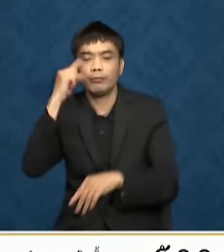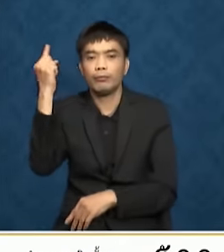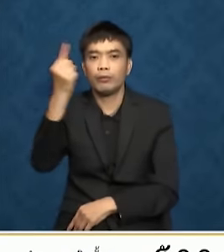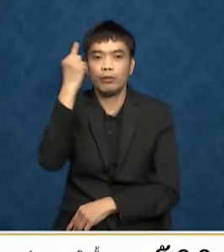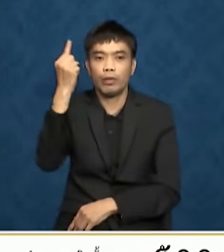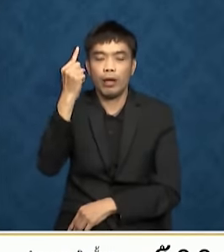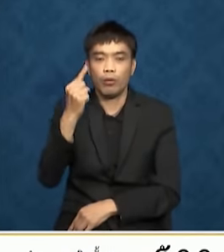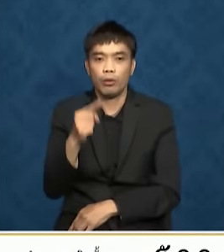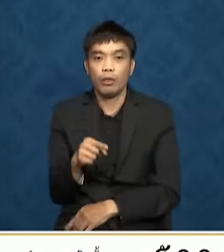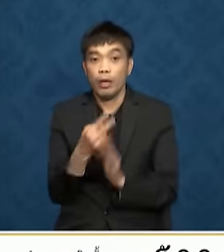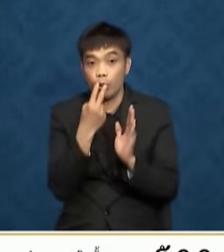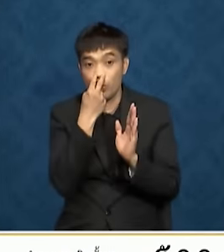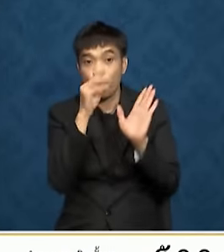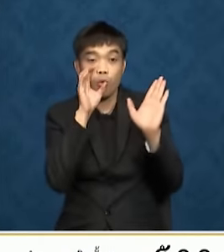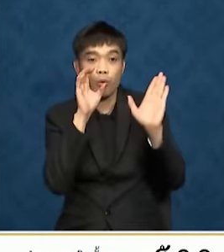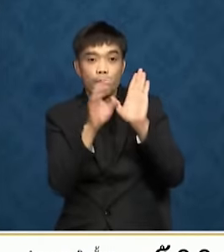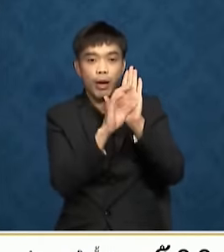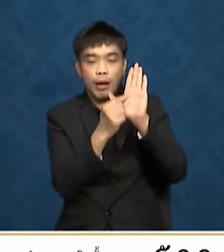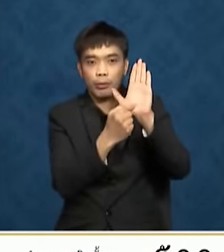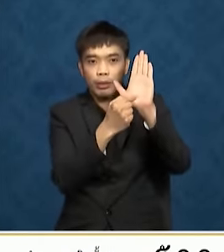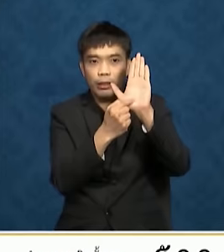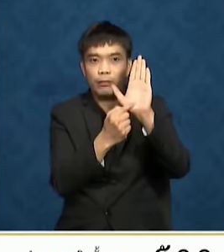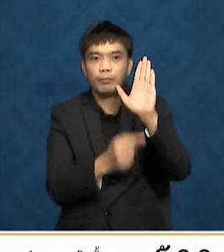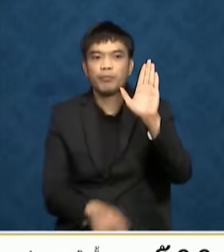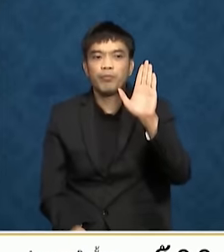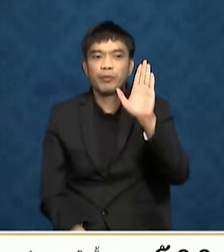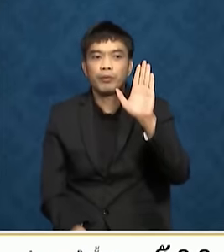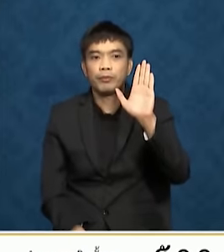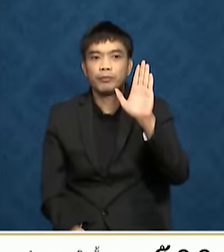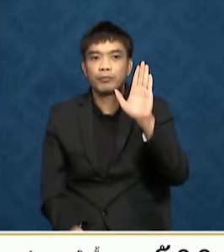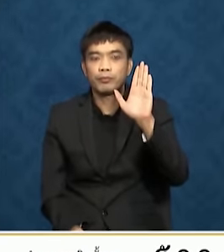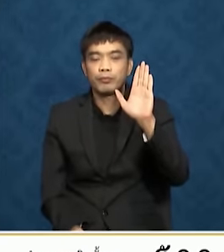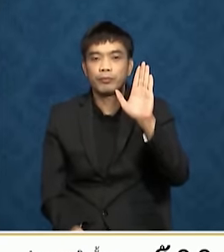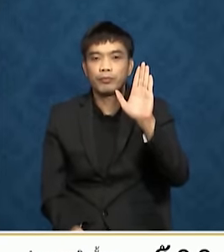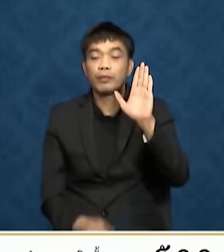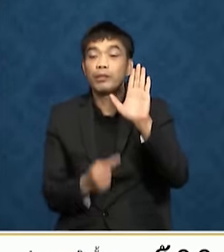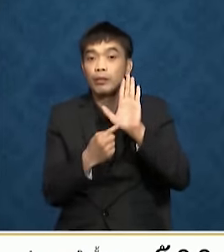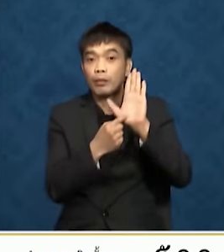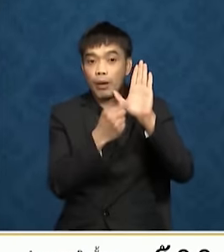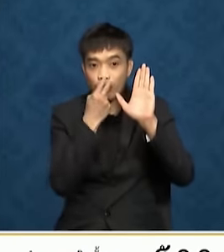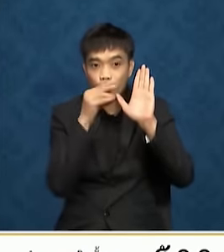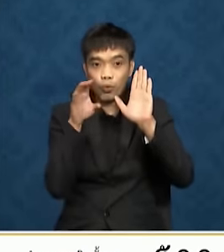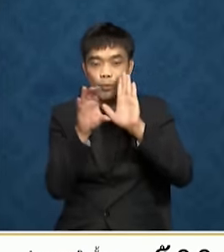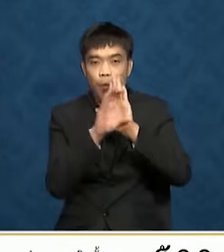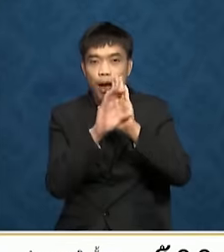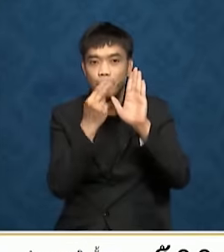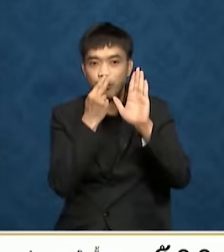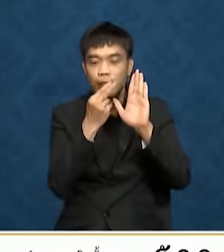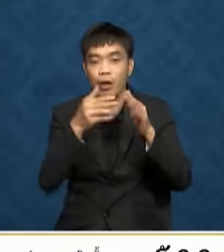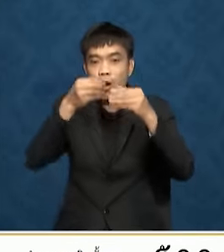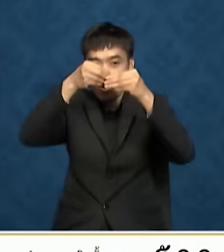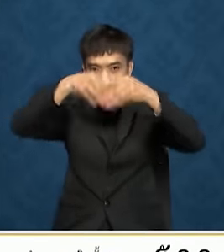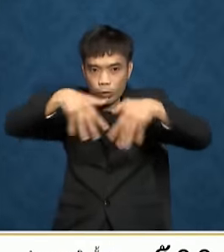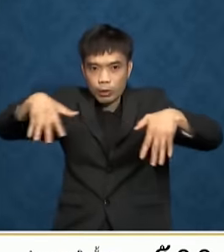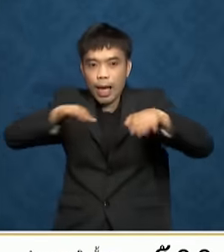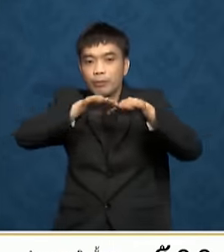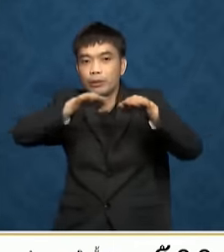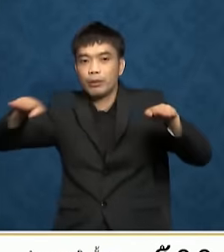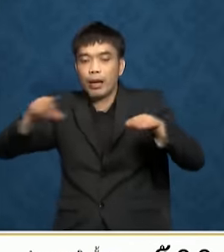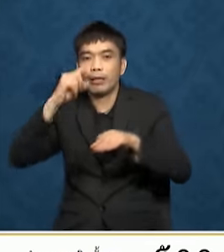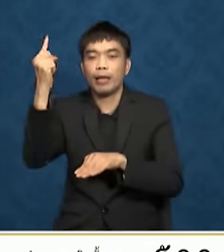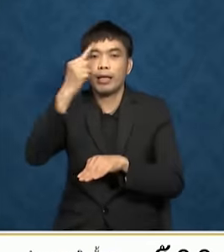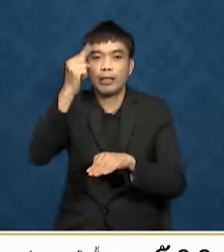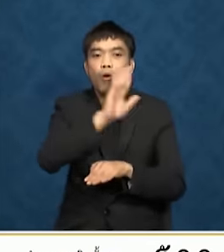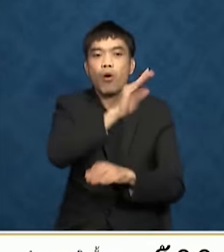การศึกษาของ World Economic forumครับท่านประธานทราบมครับว่าในเรื่องของโครงสร้างพื้นฐานการท่องเที่ยวของประเทศ